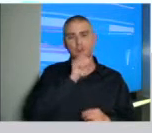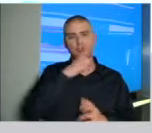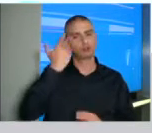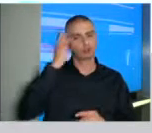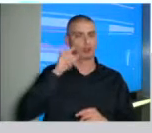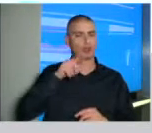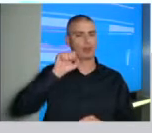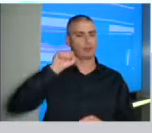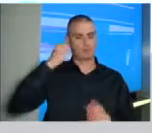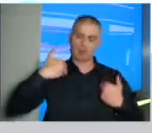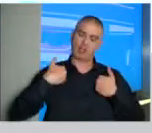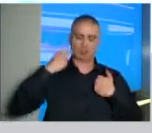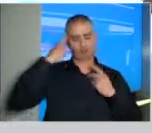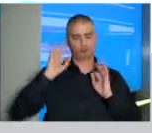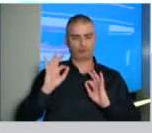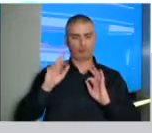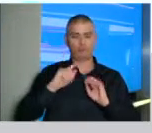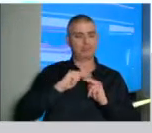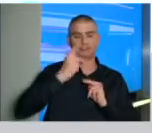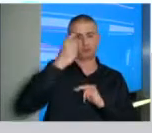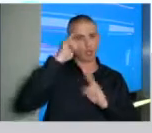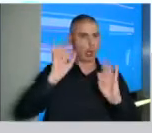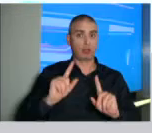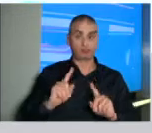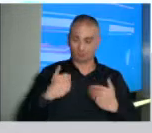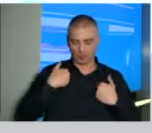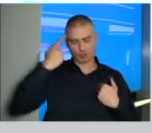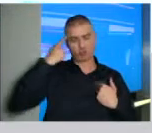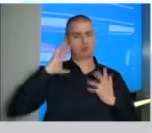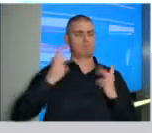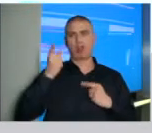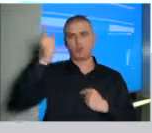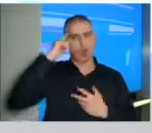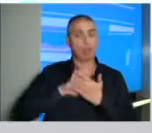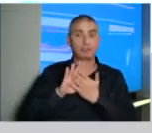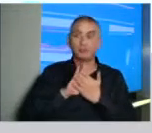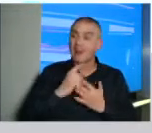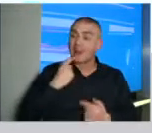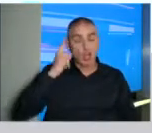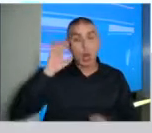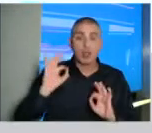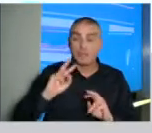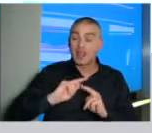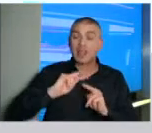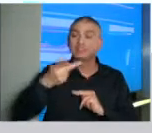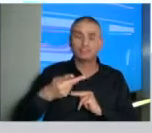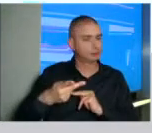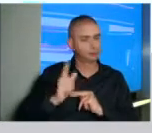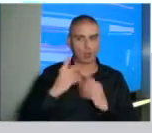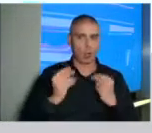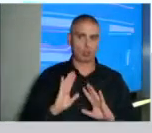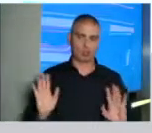של המפאיניקים זה אנחנו שפויים, מי שבצד השני לא שפוי. אנחנו יודעים מה העניינים הם. להגיד לא נורמלי על הצד השני, לא